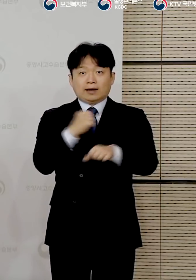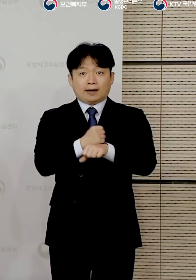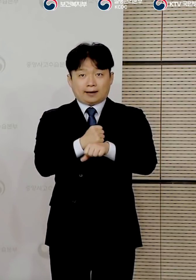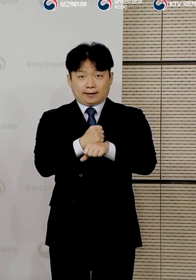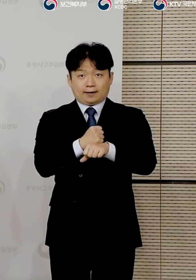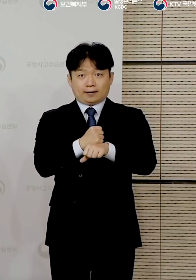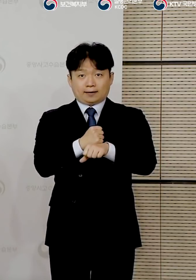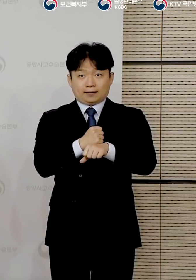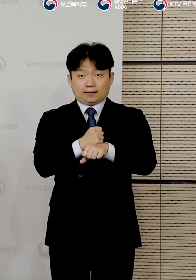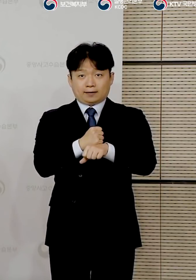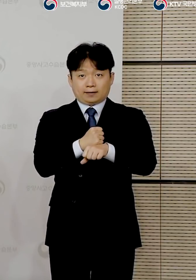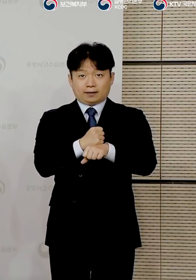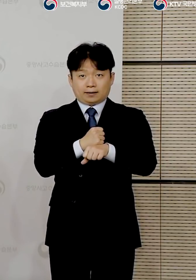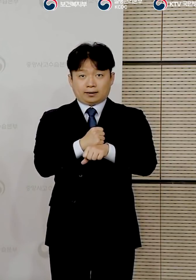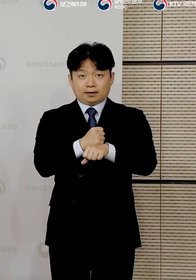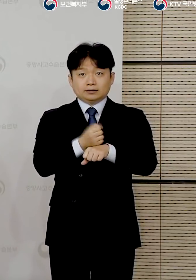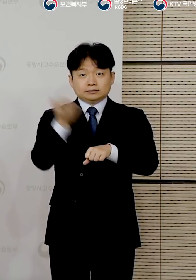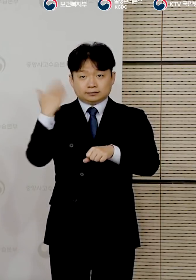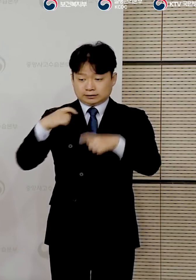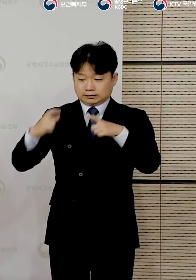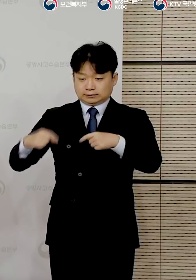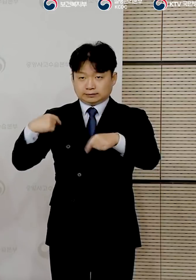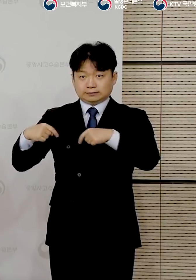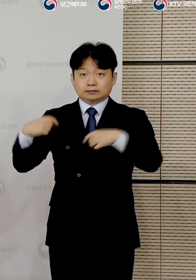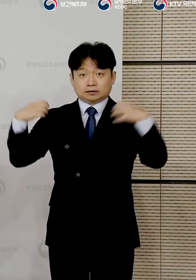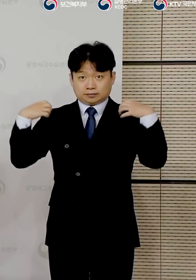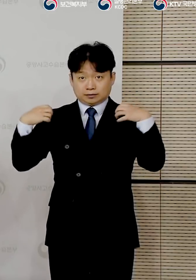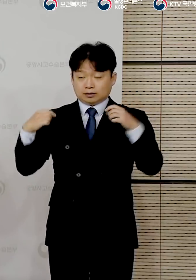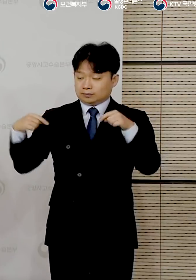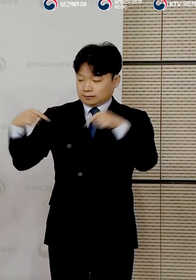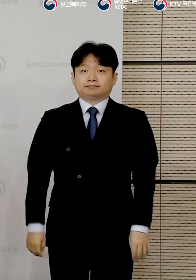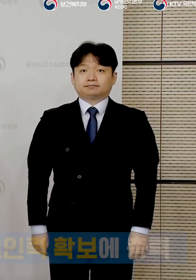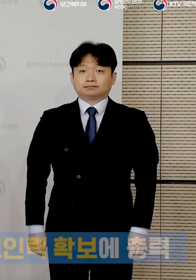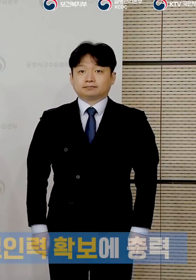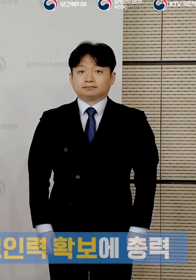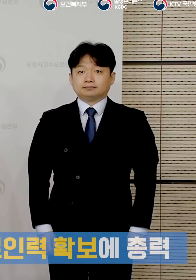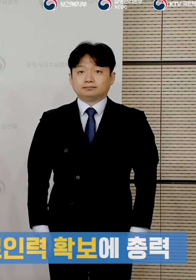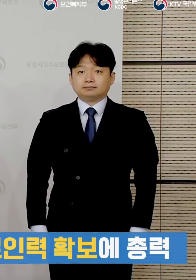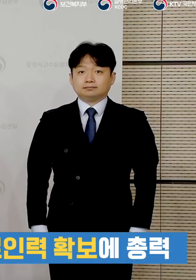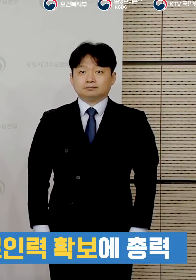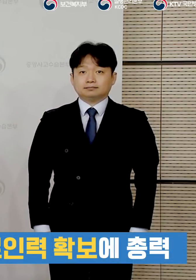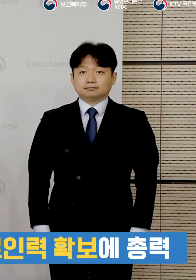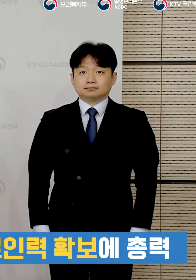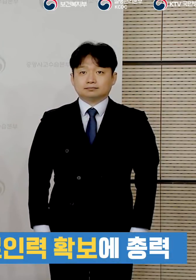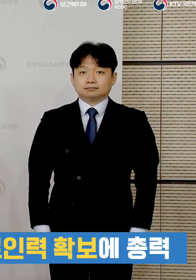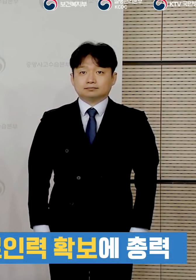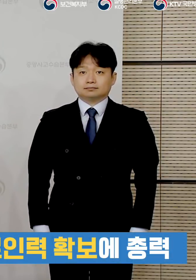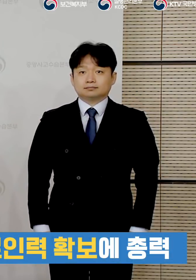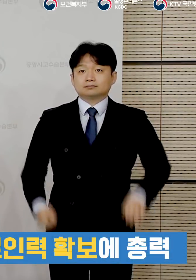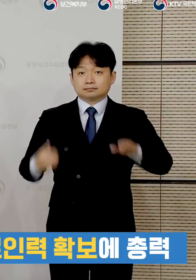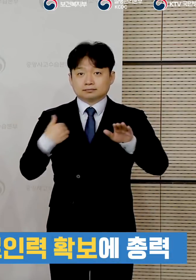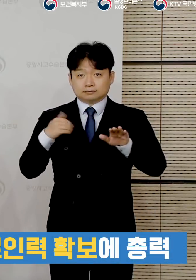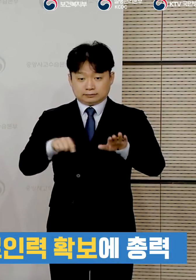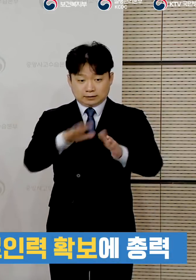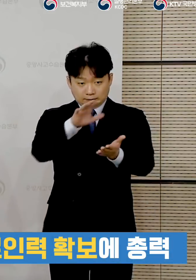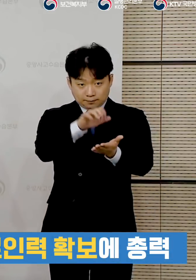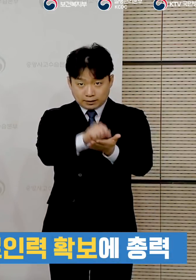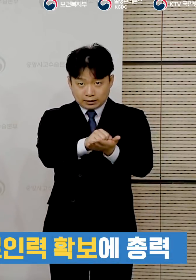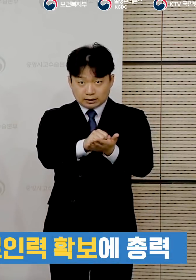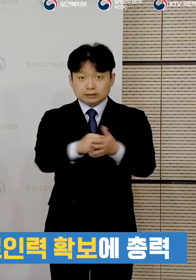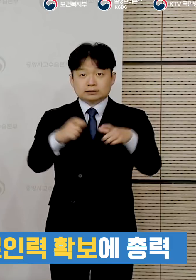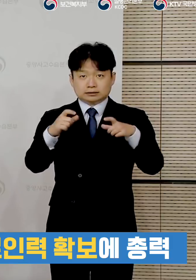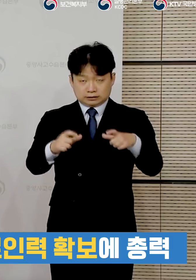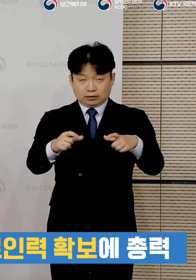것이 저희들이 이미 지자체와 같이 협조해서 진행되고 있는 사안입니다. 최대한 저희들이 확보하는 방향으로